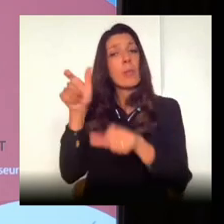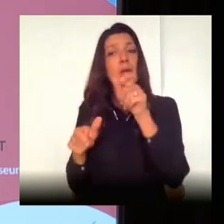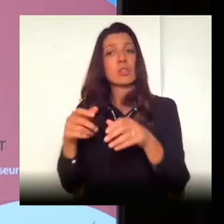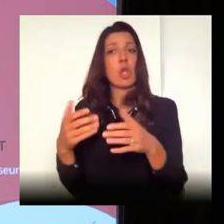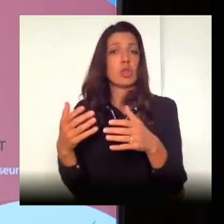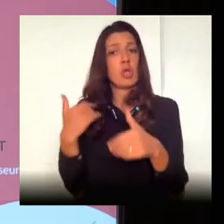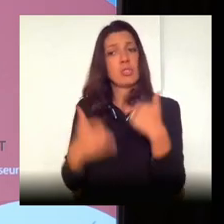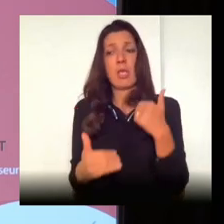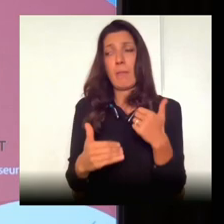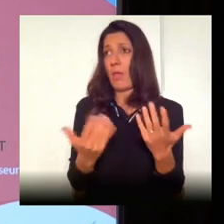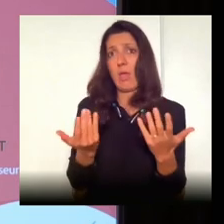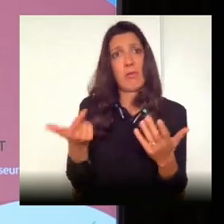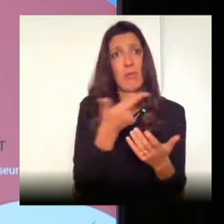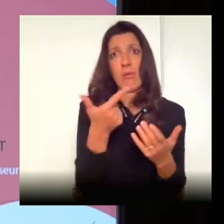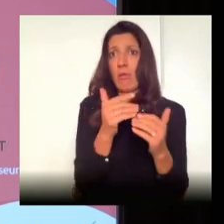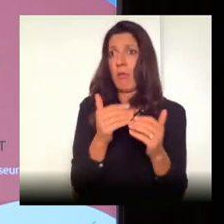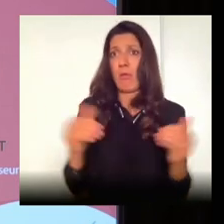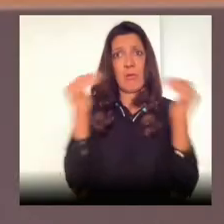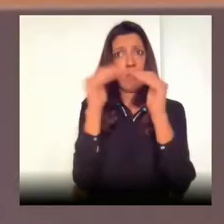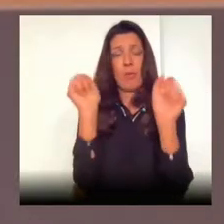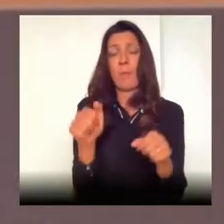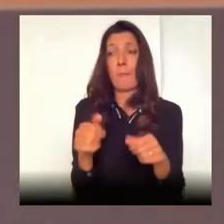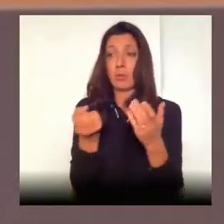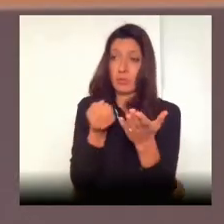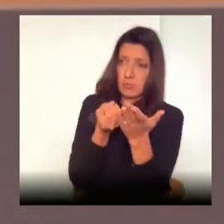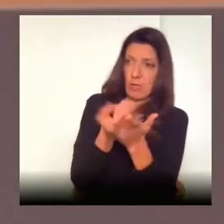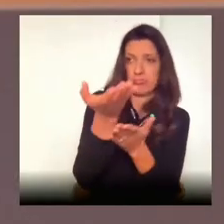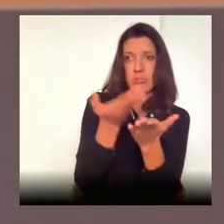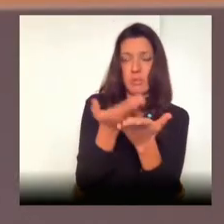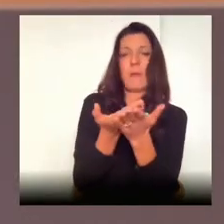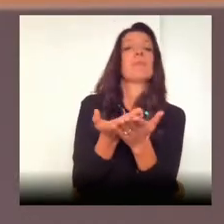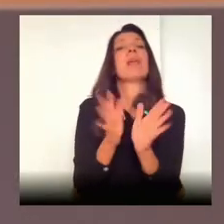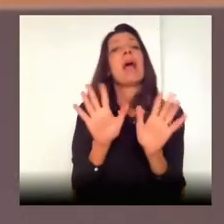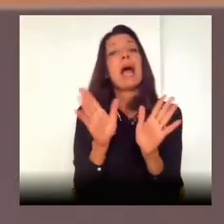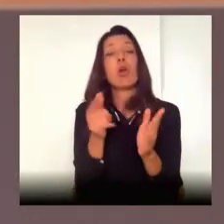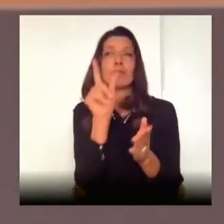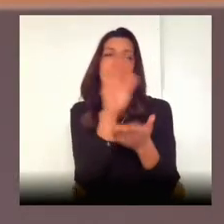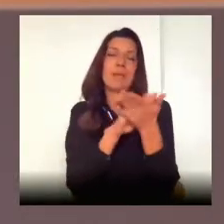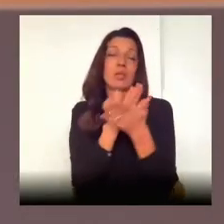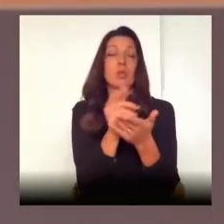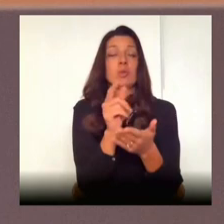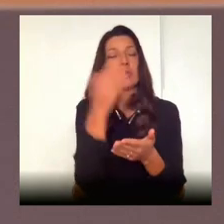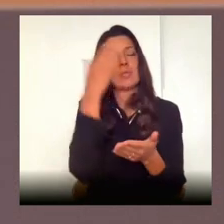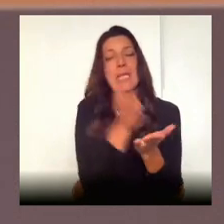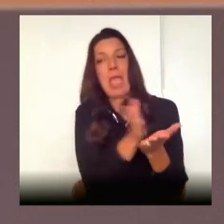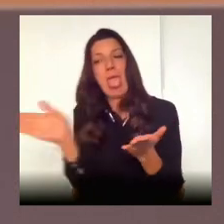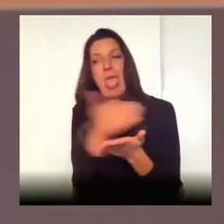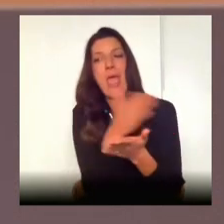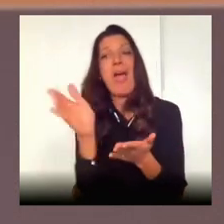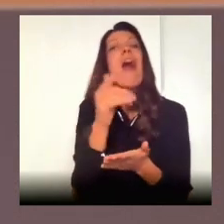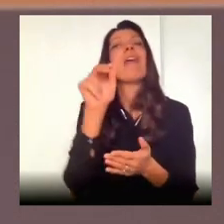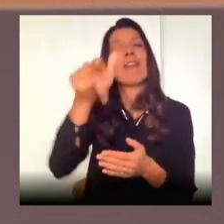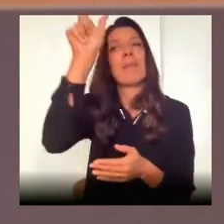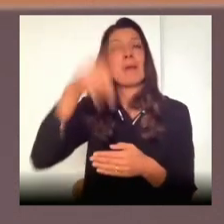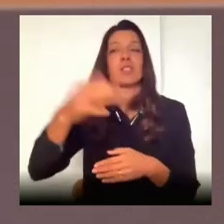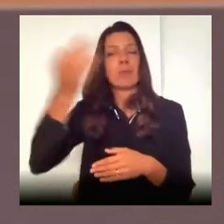passer. Et ce fauteuil qu'on élabore, je m'éparpille un peu parce que je sais que je vais me faire arrêter à un moment ou à un autre. Et